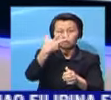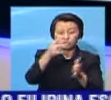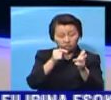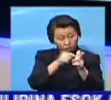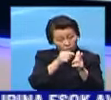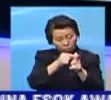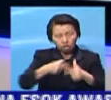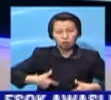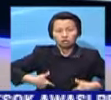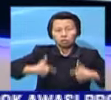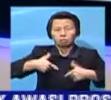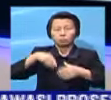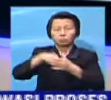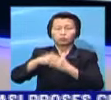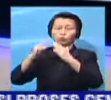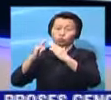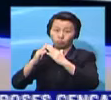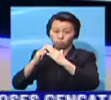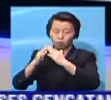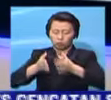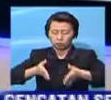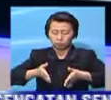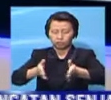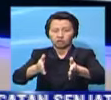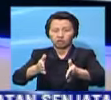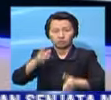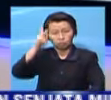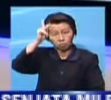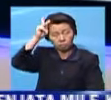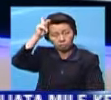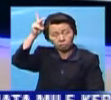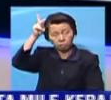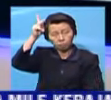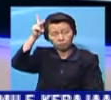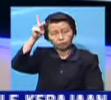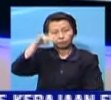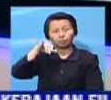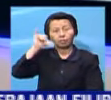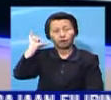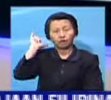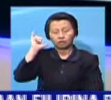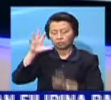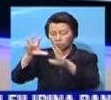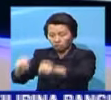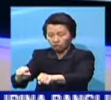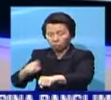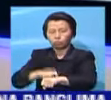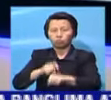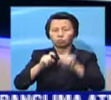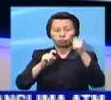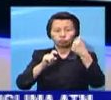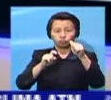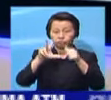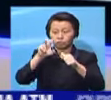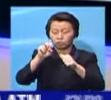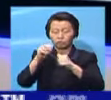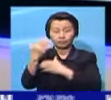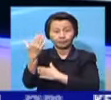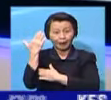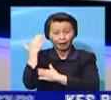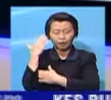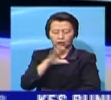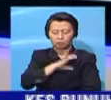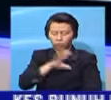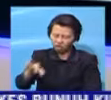hidup dalam serbuan di sebuah kediaman di Jalan Kuala kerai kota baru semalam dan dalam serbuan pukul 1030 pagi itu polis